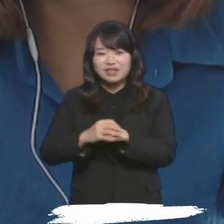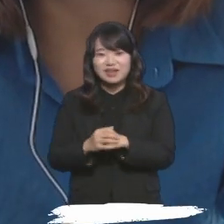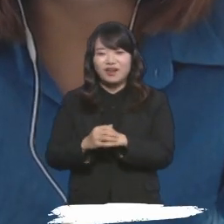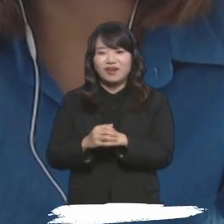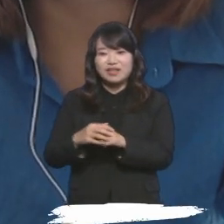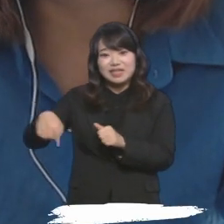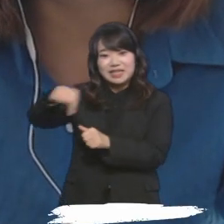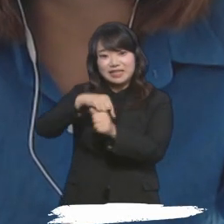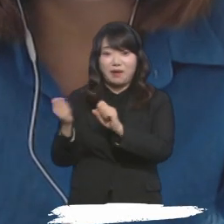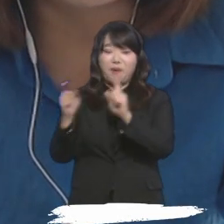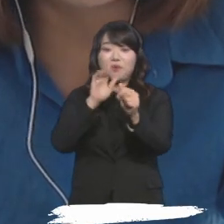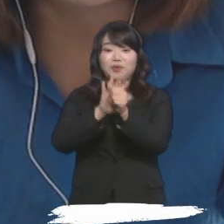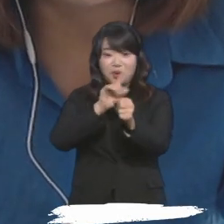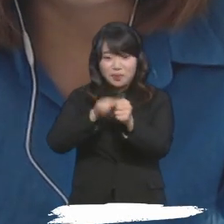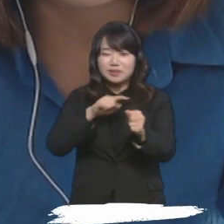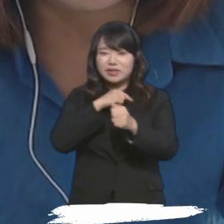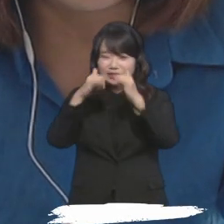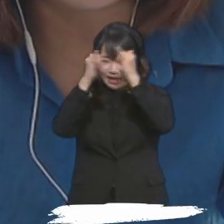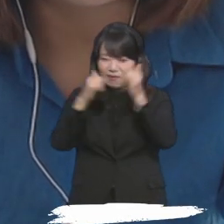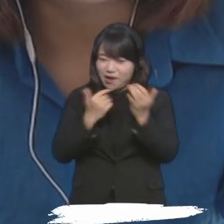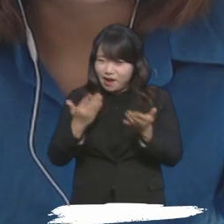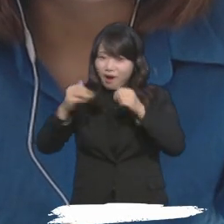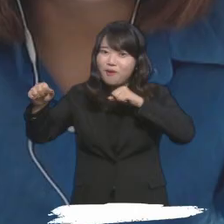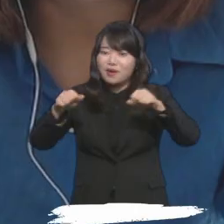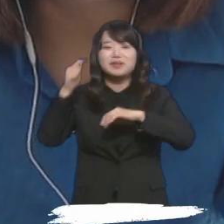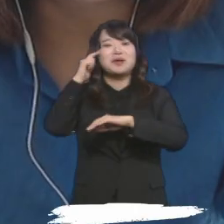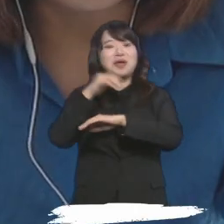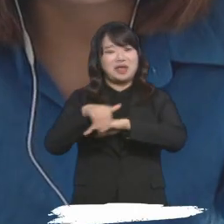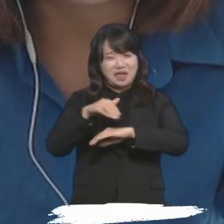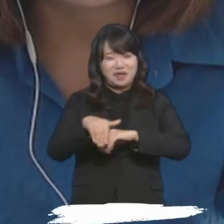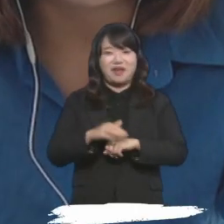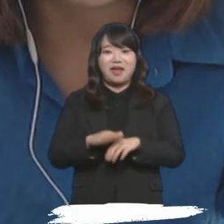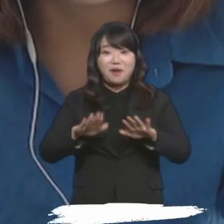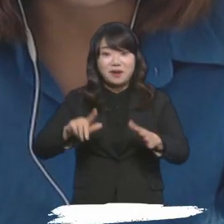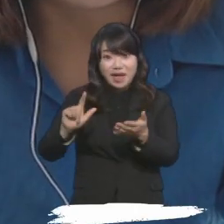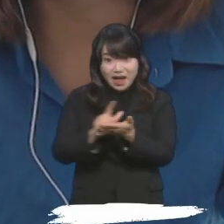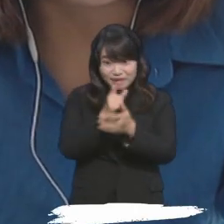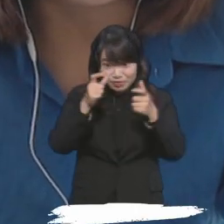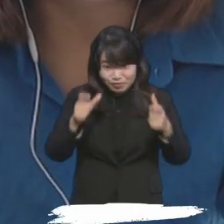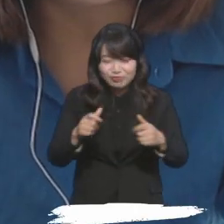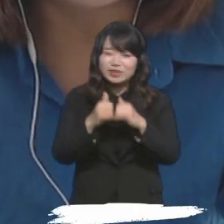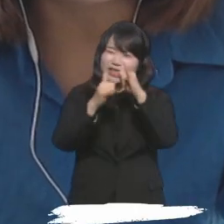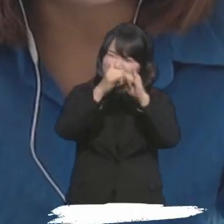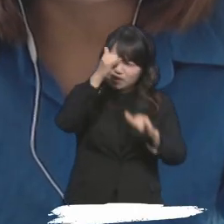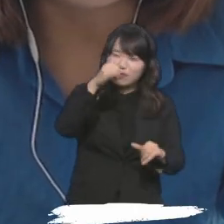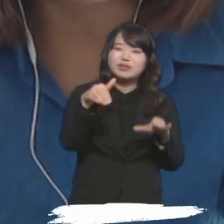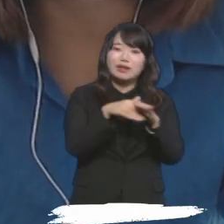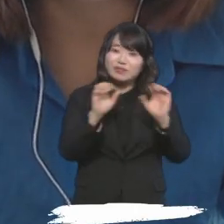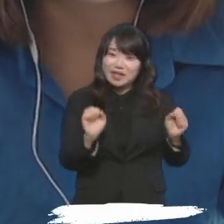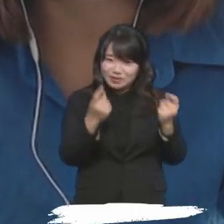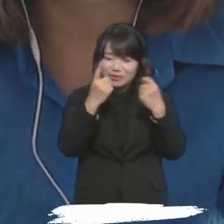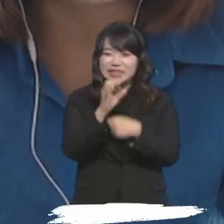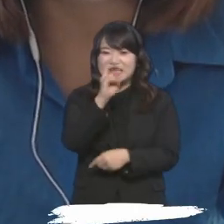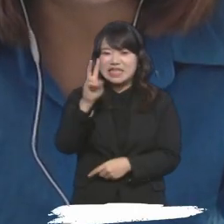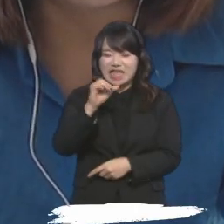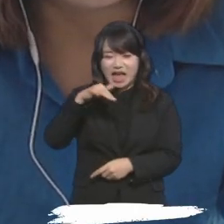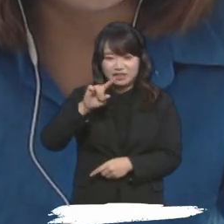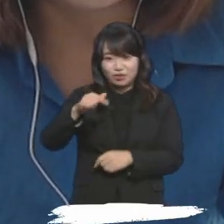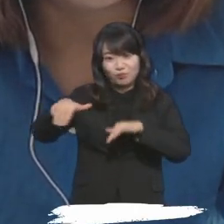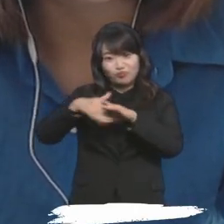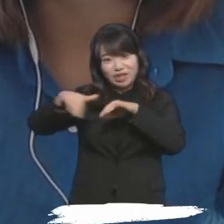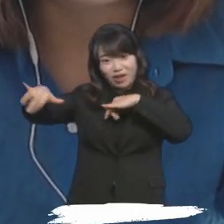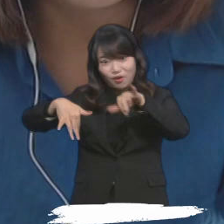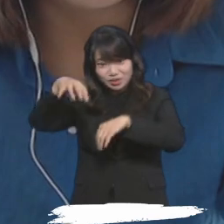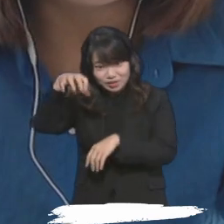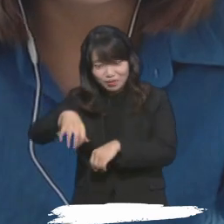살리는 사회공헌활동을 기획했다고 합니다. 올해는 강서의 역사와 문화가 함께하는 양천향교 문화의